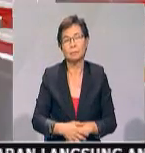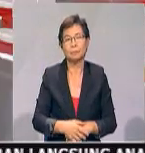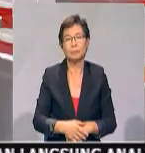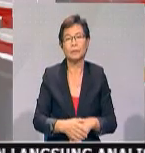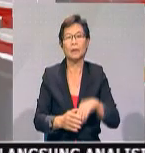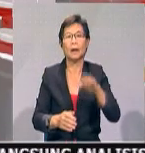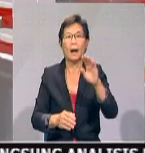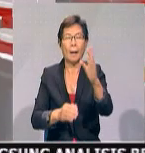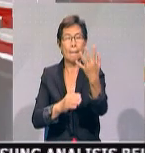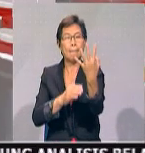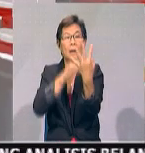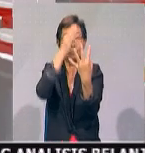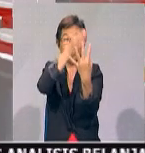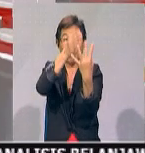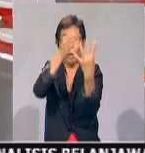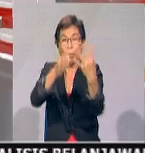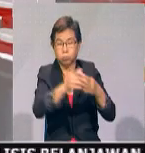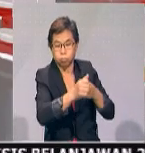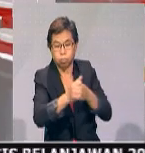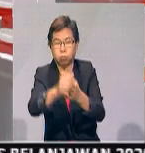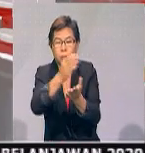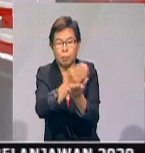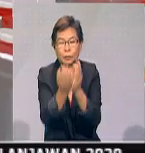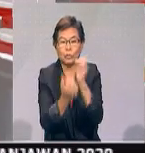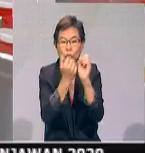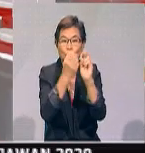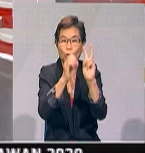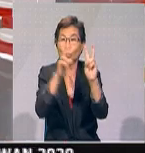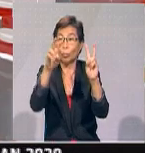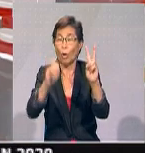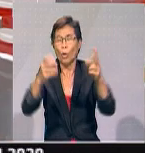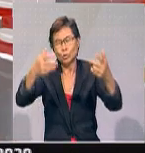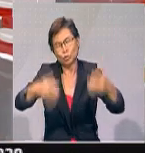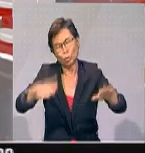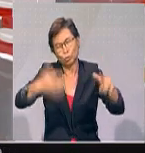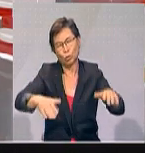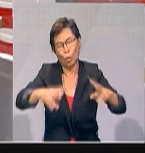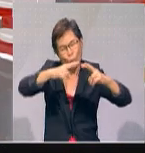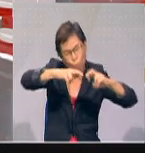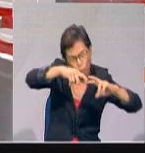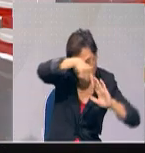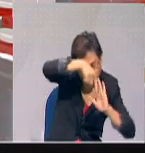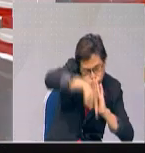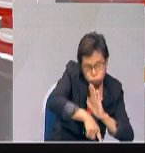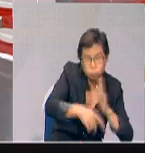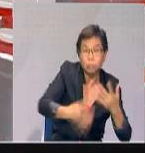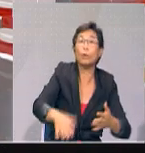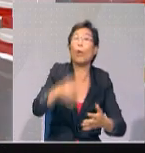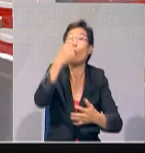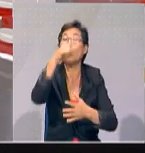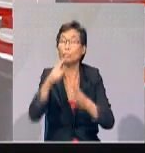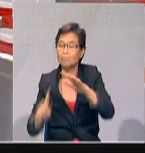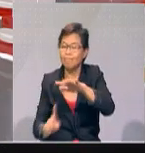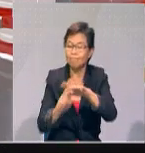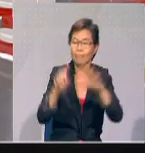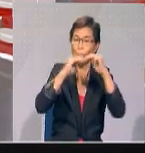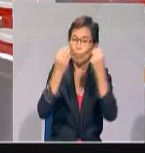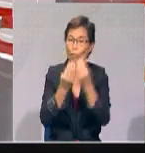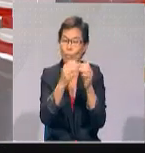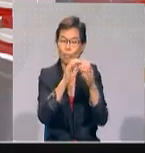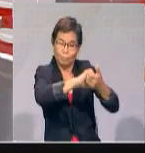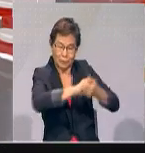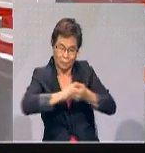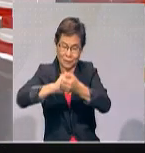Baik, empat teras utama yang menunjangi belanjawan 2020 telah pun diperincikan, antaranya bagi mewujudkan masyarakat